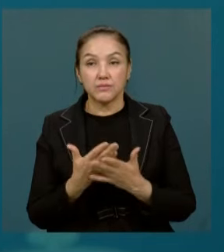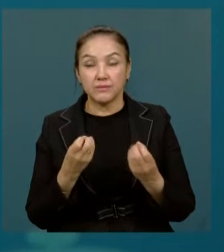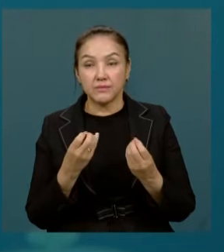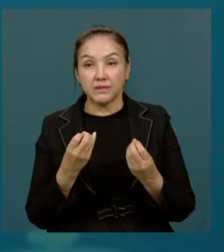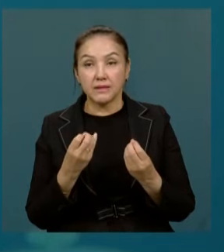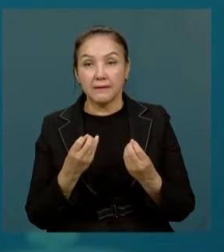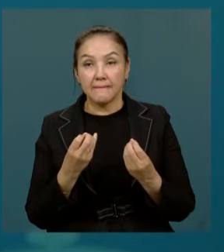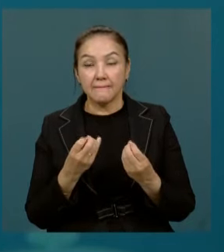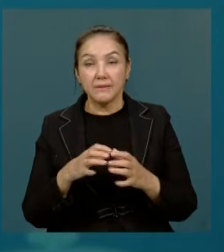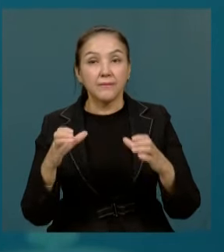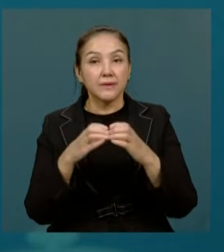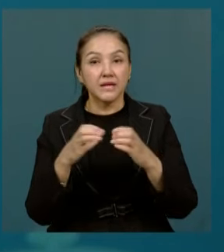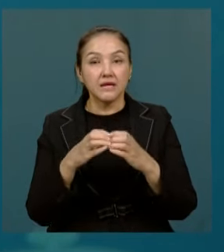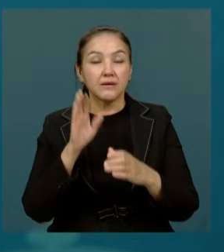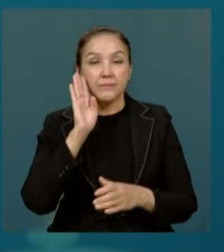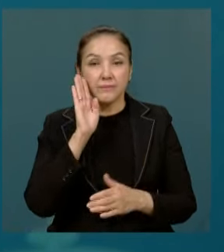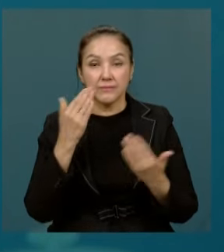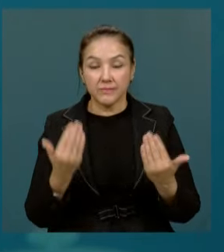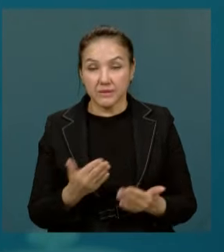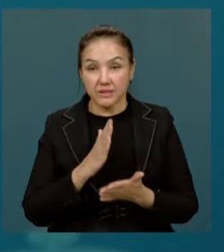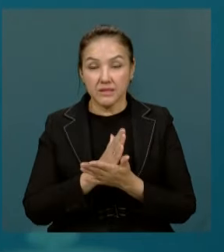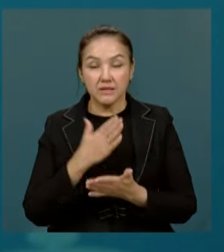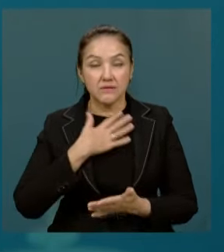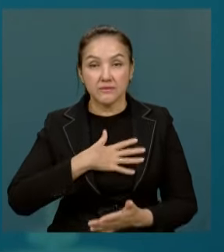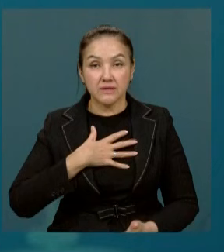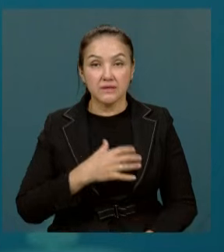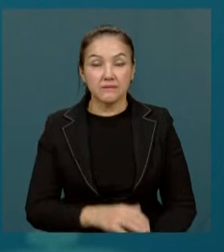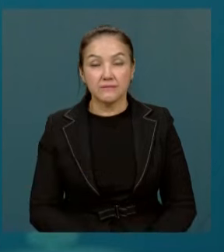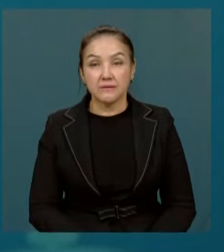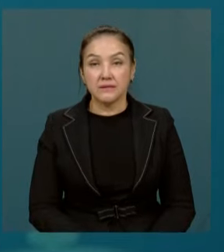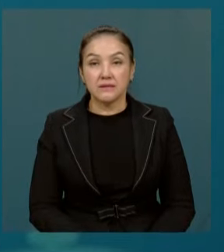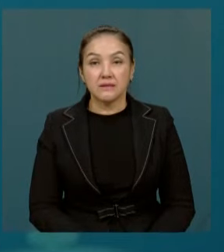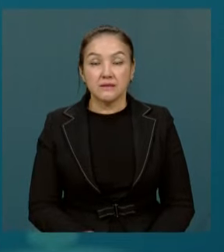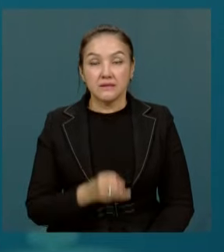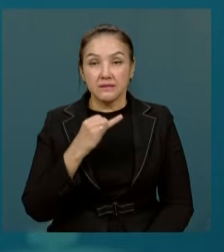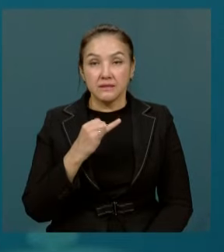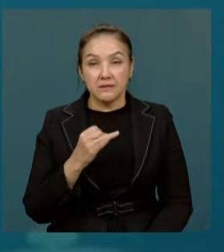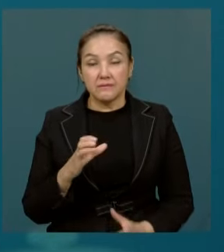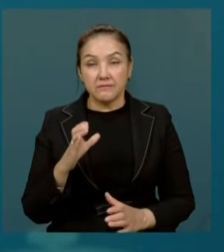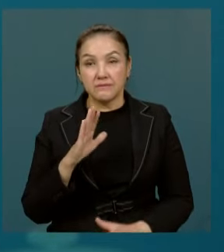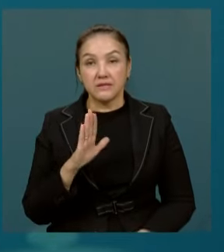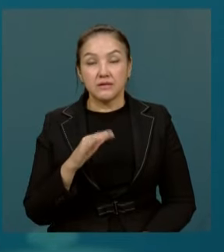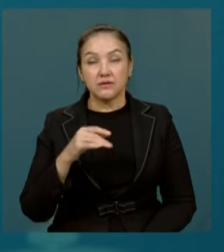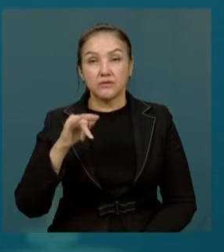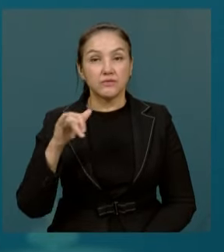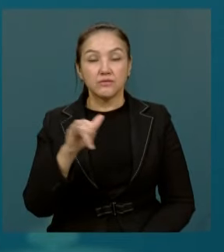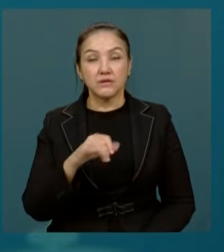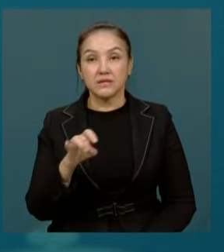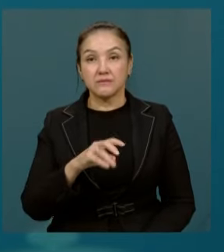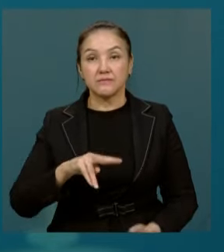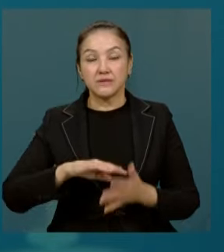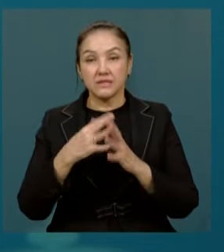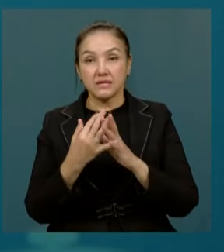Карасу проект воды сейчас реализуется и в уилс районе в селе